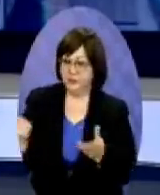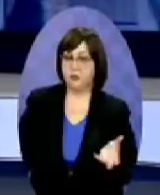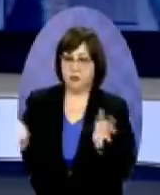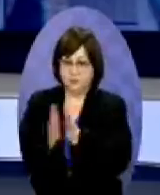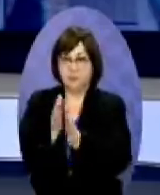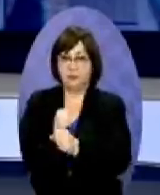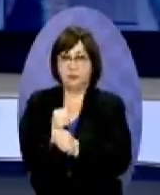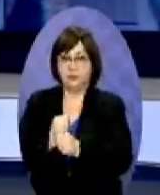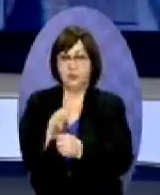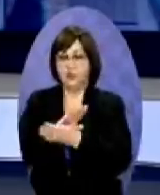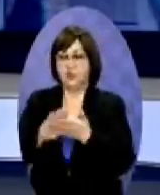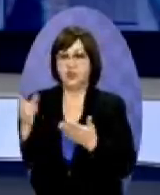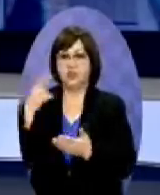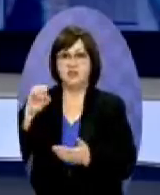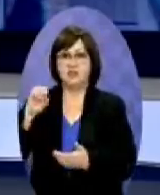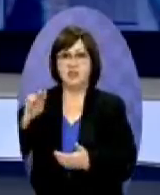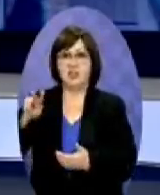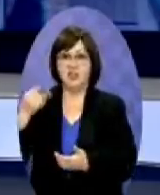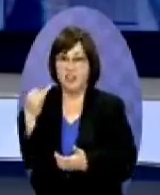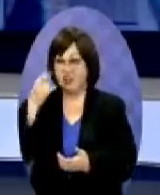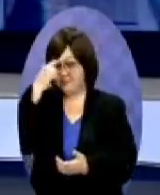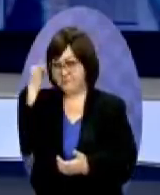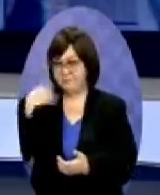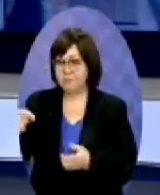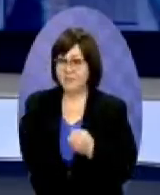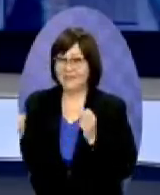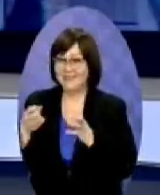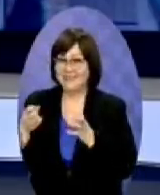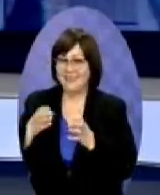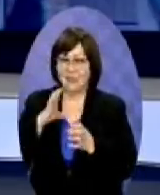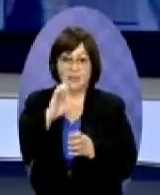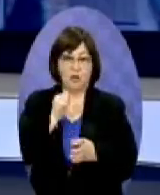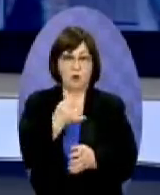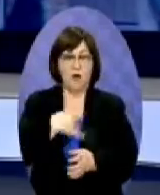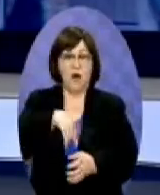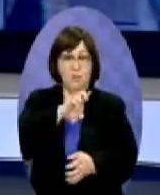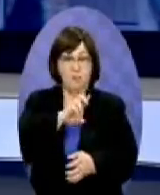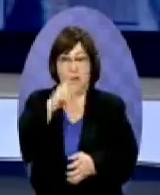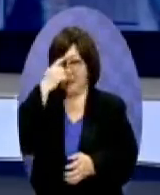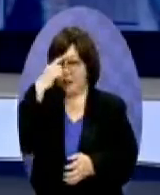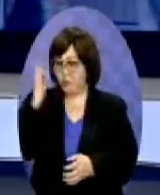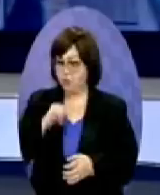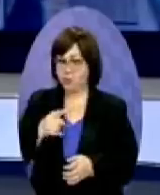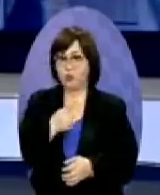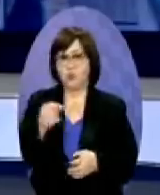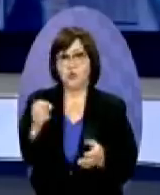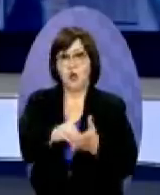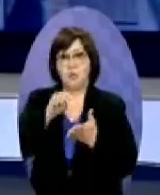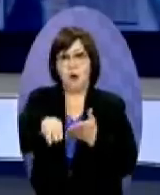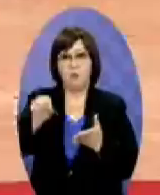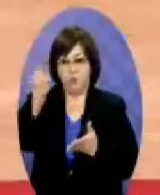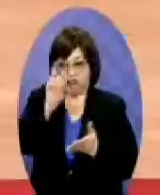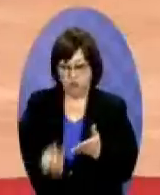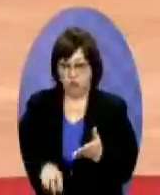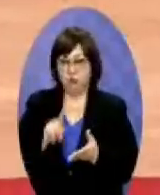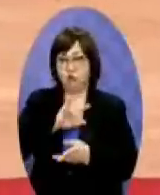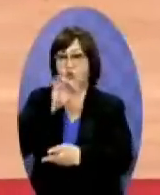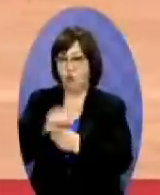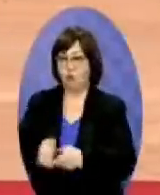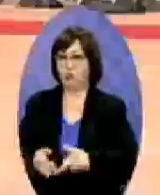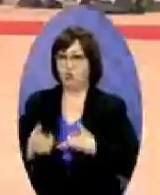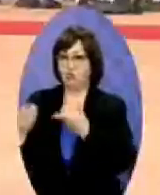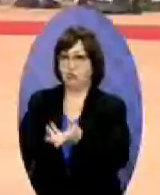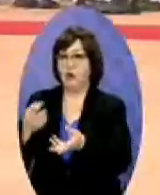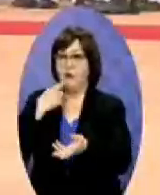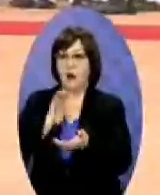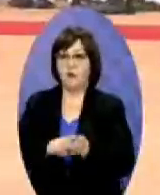хүрсэн байна. За мөн Сауди Арабын засгийн газар эх 2 жилд Жинэтгэг улсад 100 тэрбум Америк долларын хөрөнгө оруулалт хийхээр амлаж байна. Кашмирийн бүс